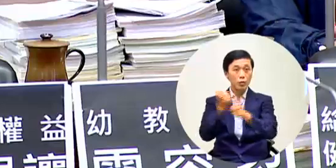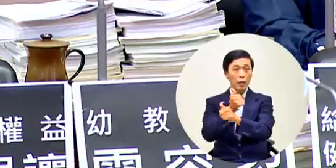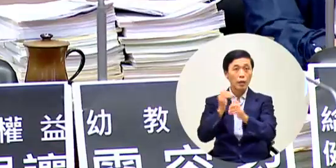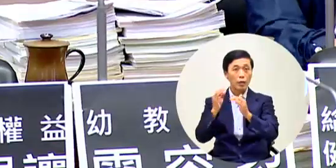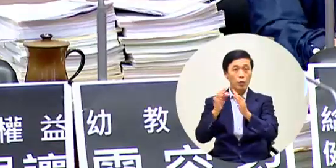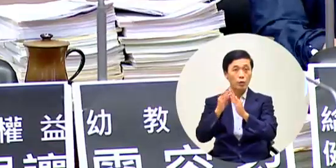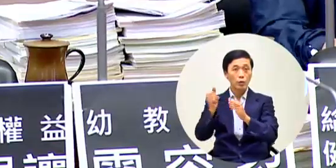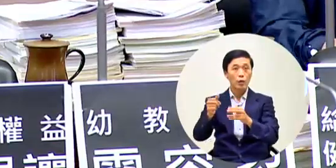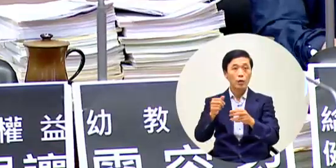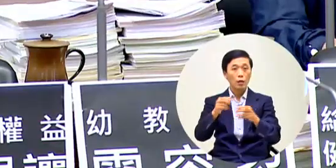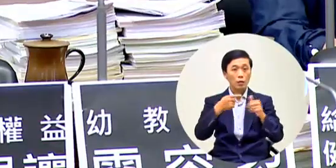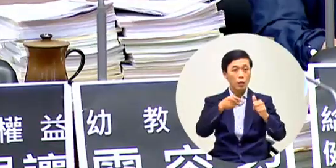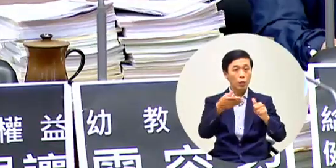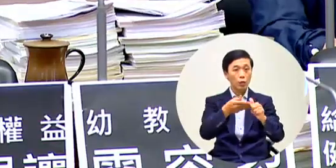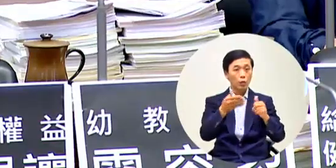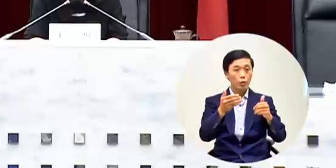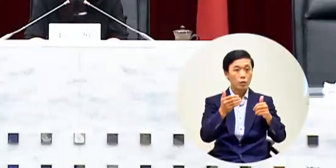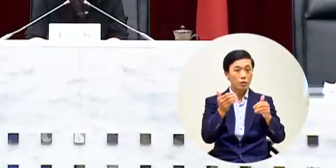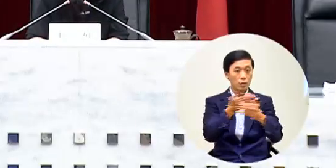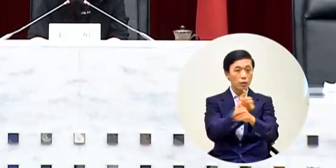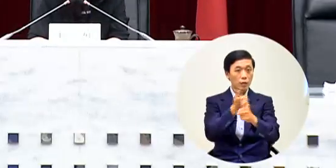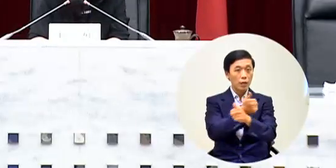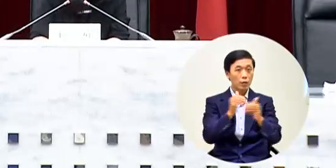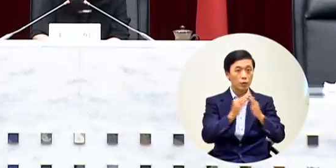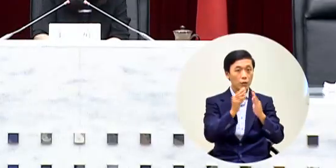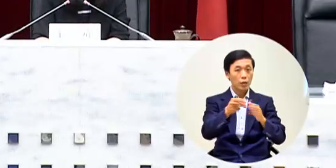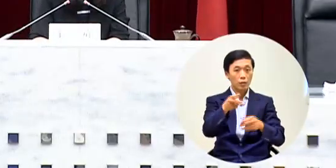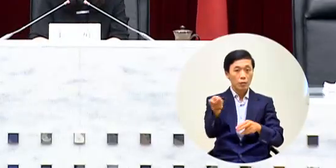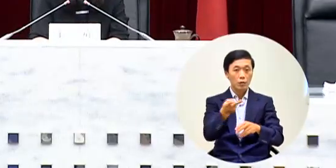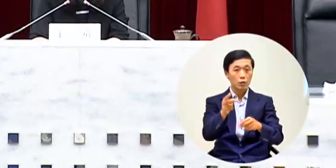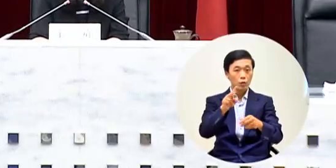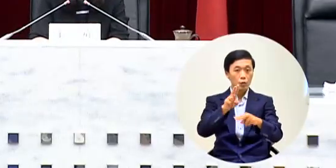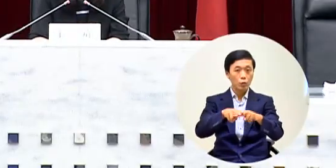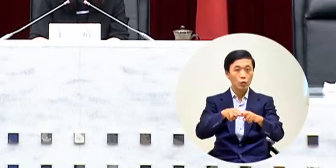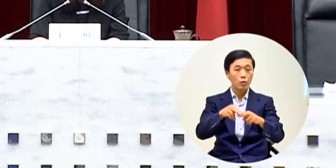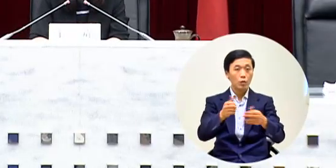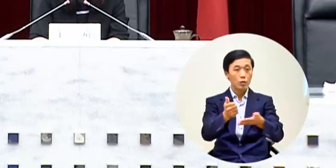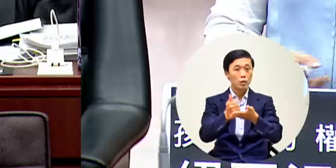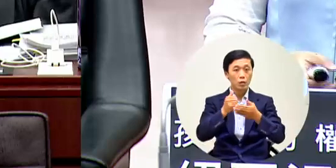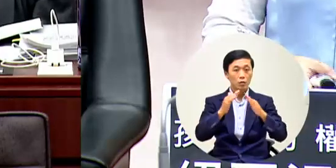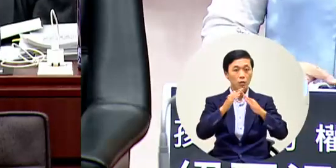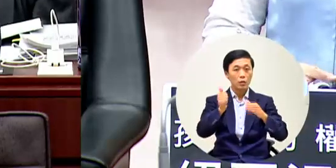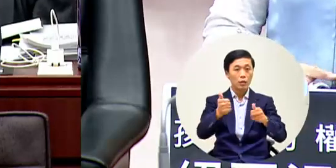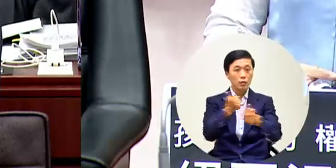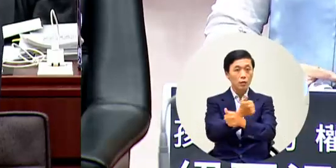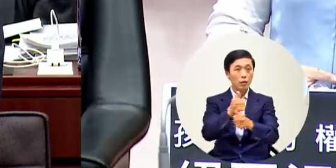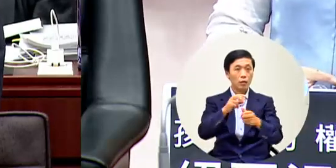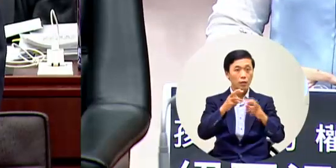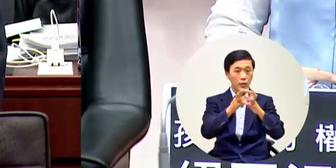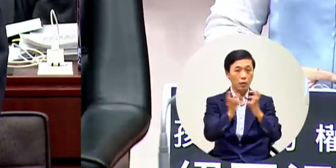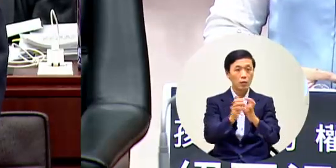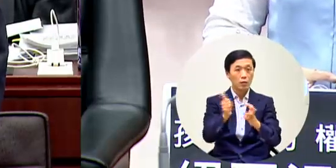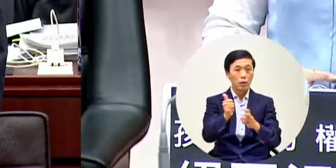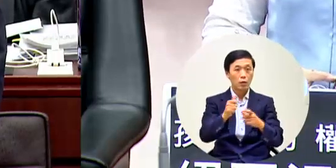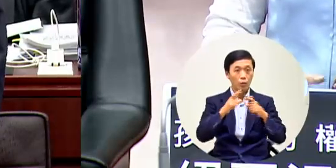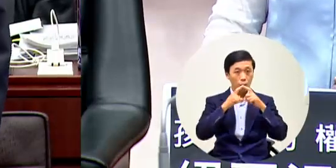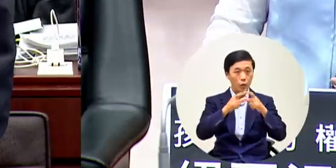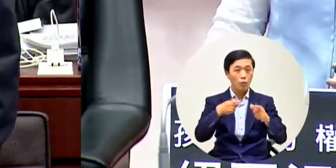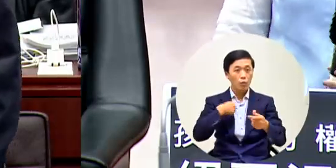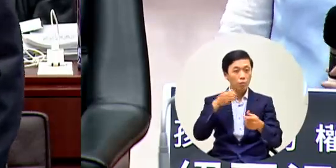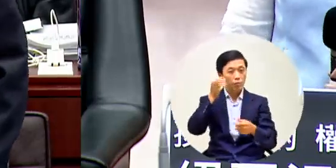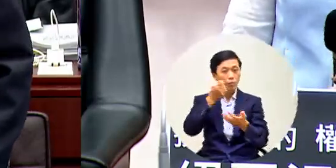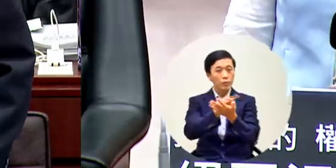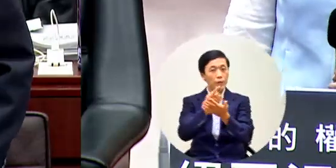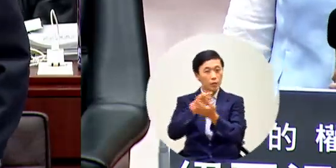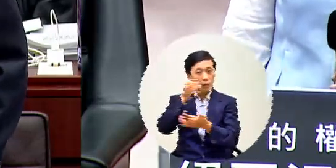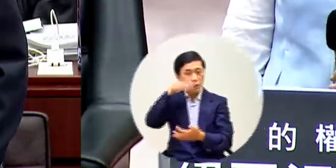跟教育局长。那杨代理市长，请答复。 好，谢谢主席，谢谢议员。当然，我们每次一看到这个，都